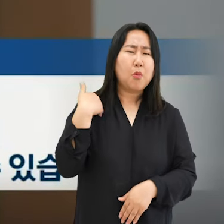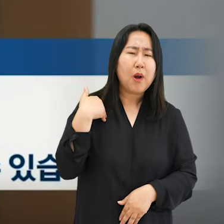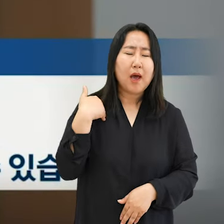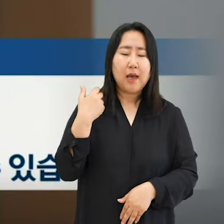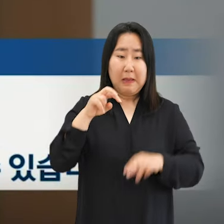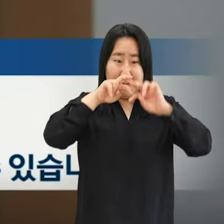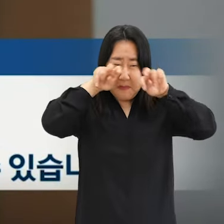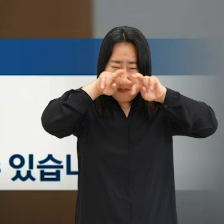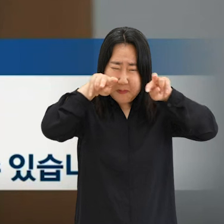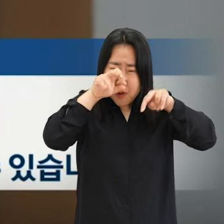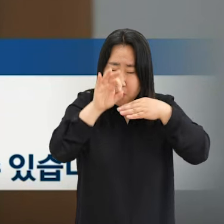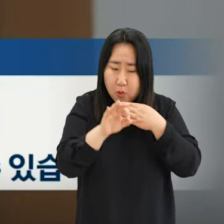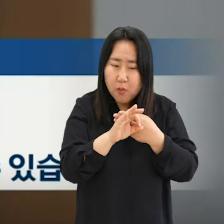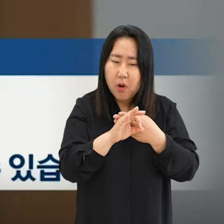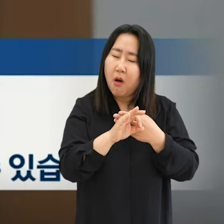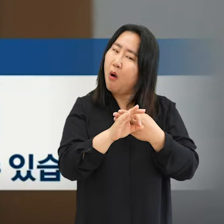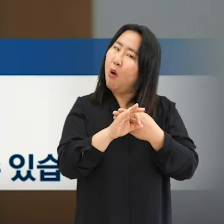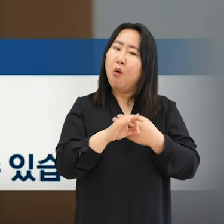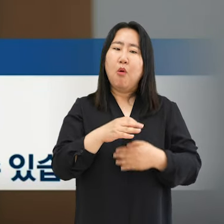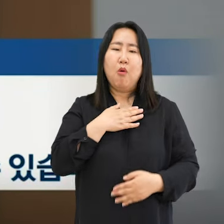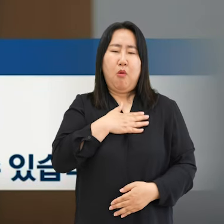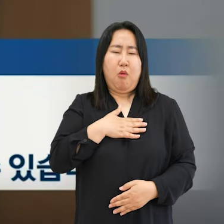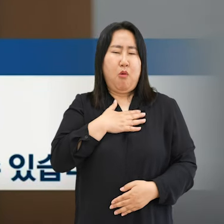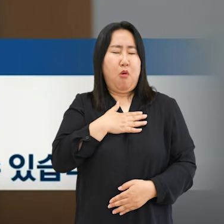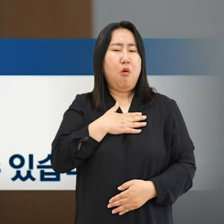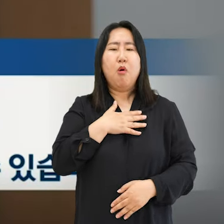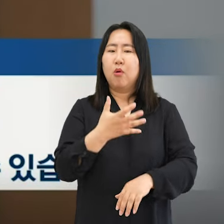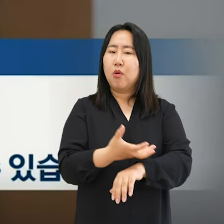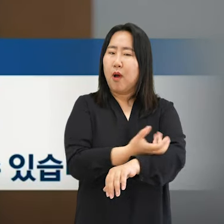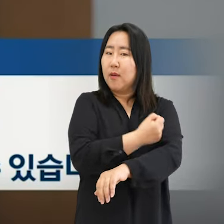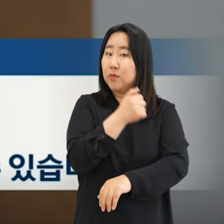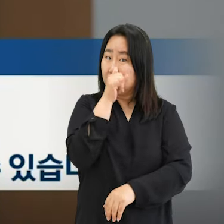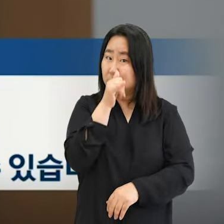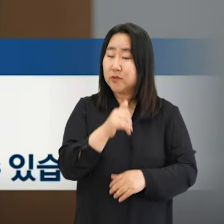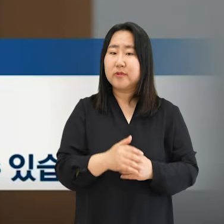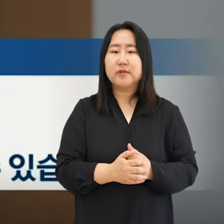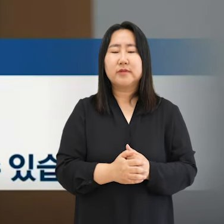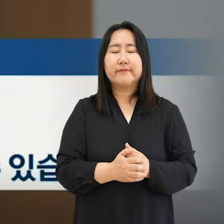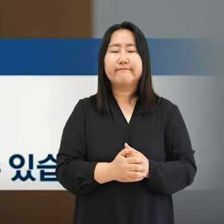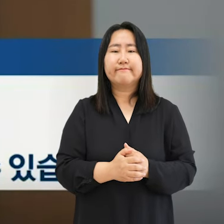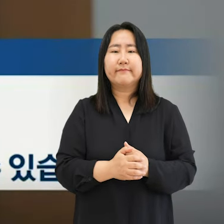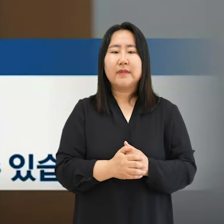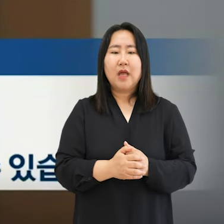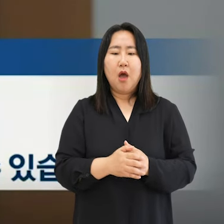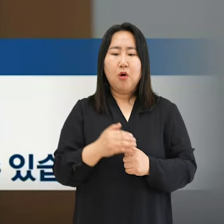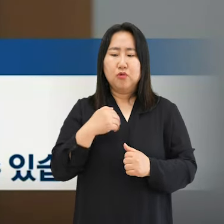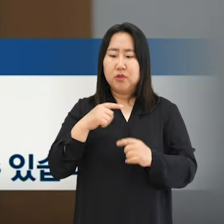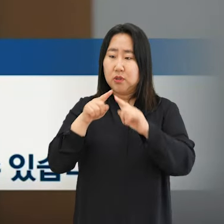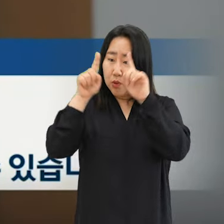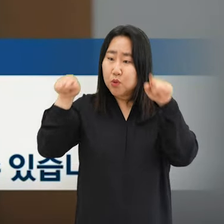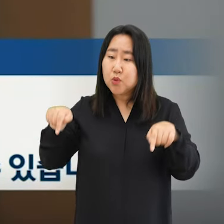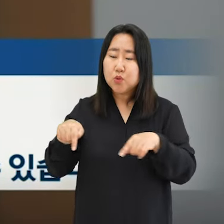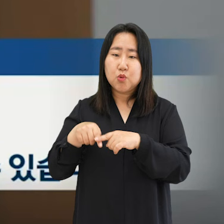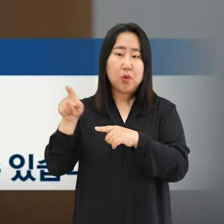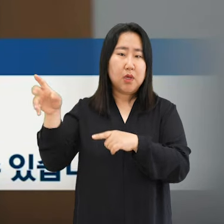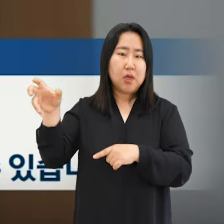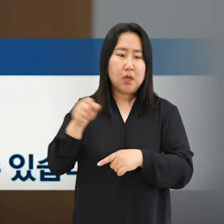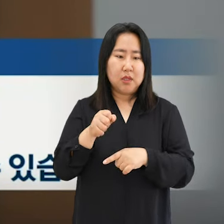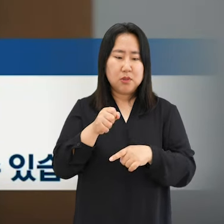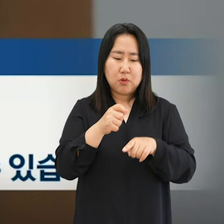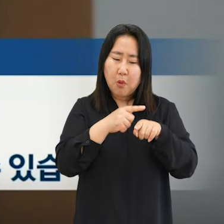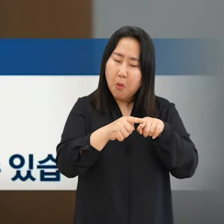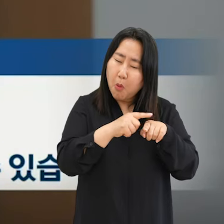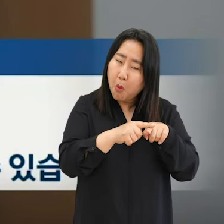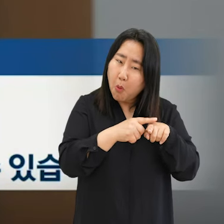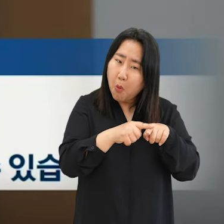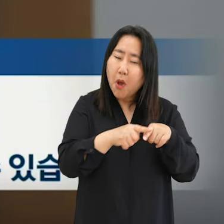것들을 미시적 관점으로 보면 형용할 수 없는 감정을 느끼게 합니다. 우리에게 친숙한 소재인 종이를 손으로